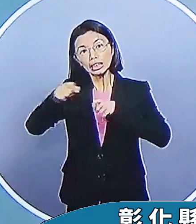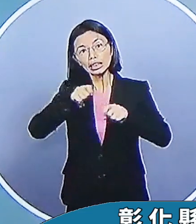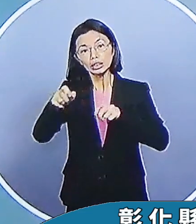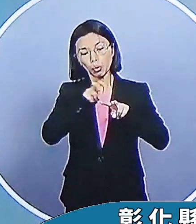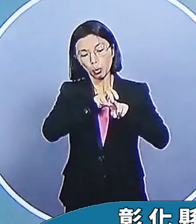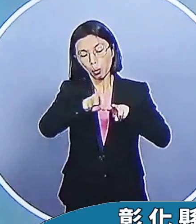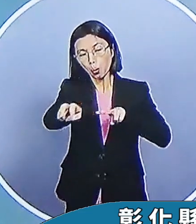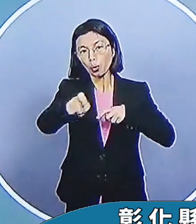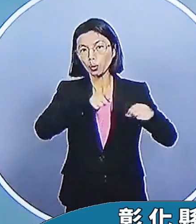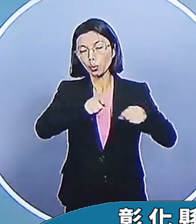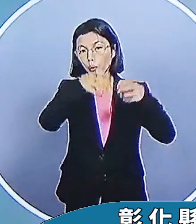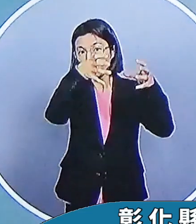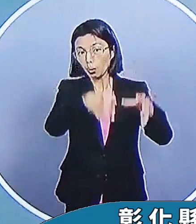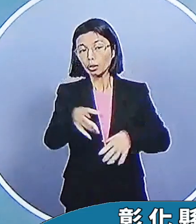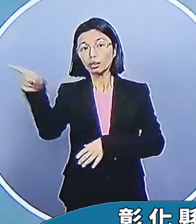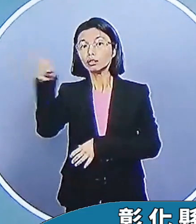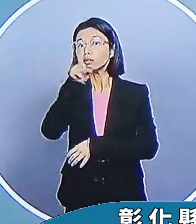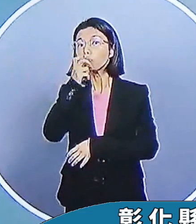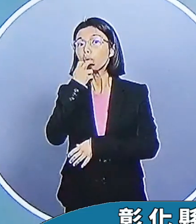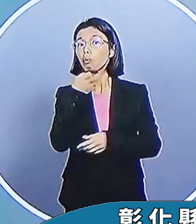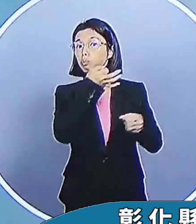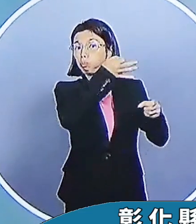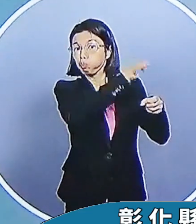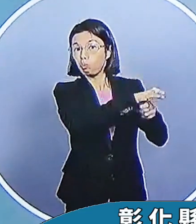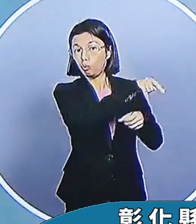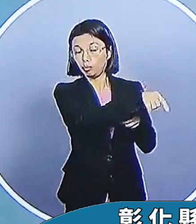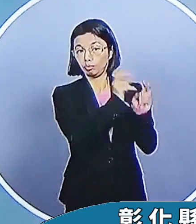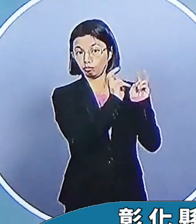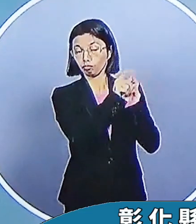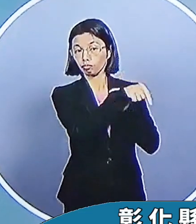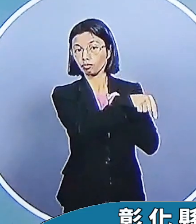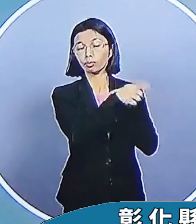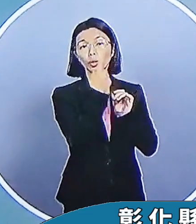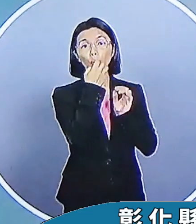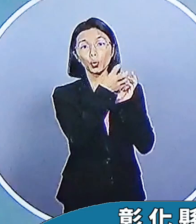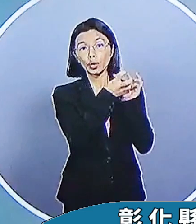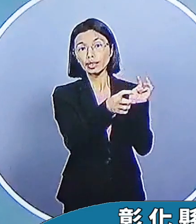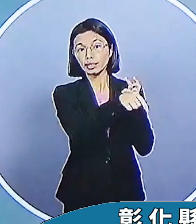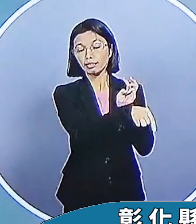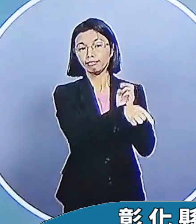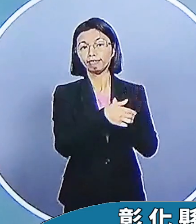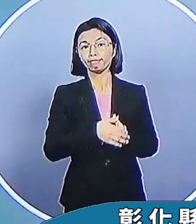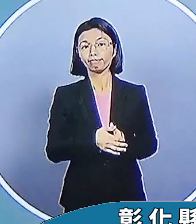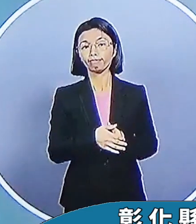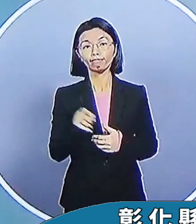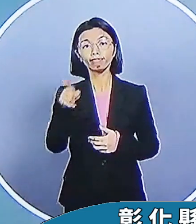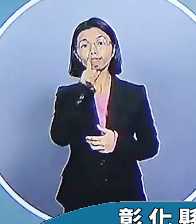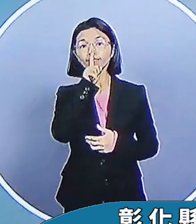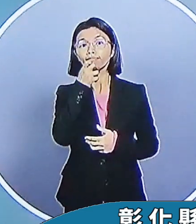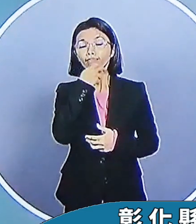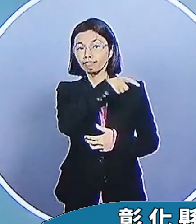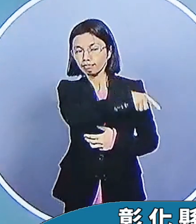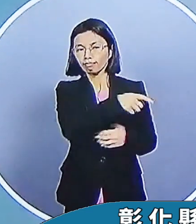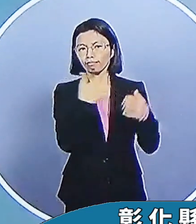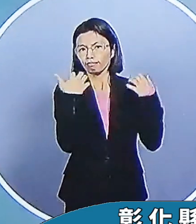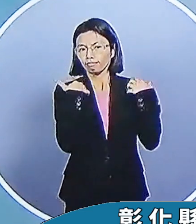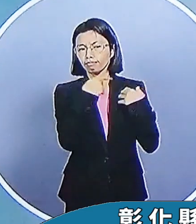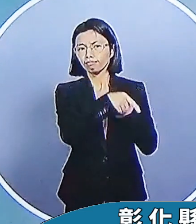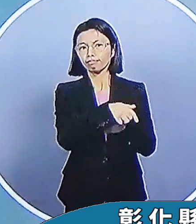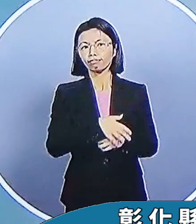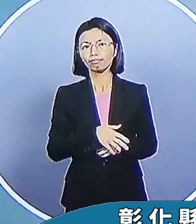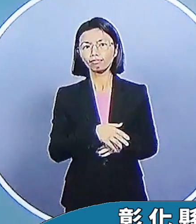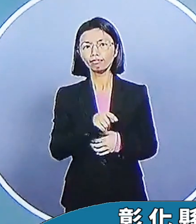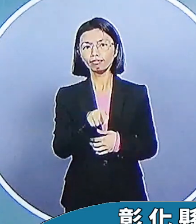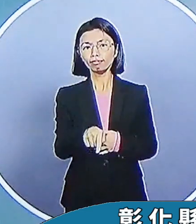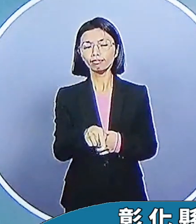建设，这是中央政府来补助的，目前嘛是拢是哦，咱的这个中央这边在新增。为什